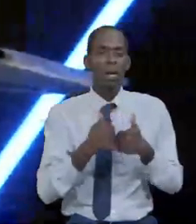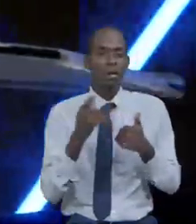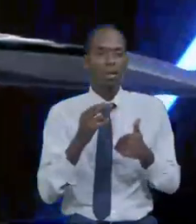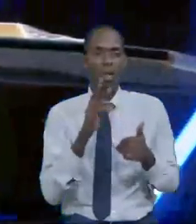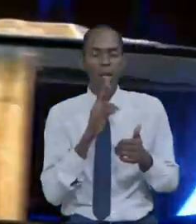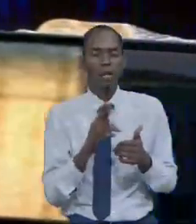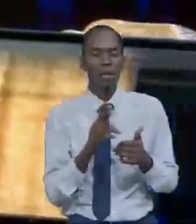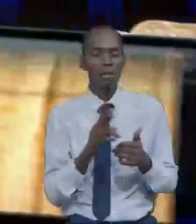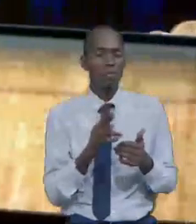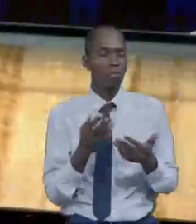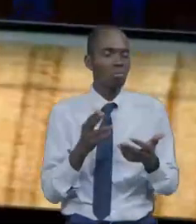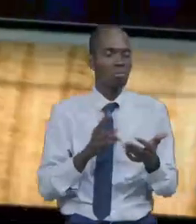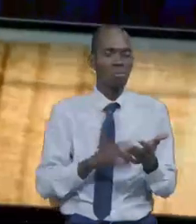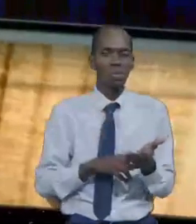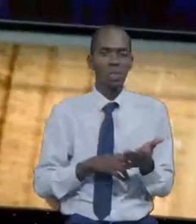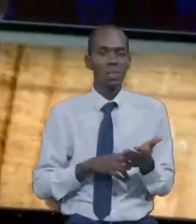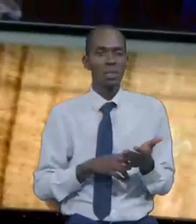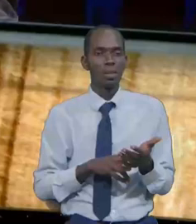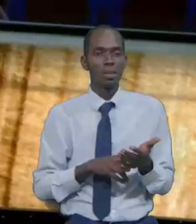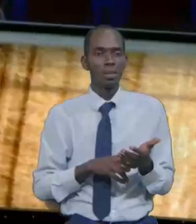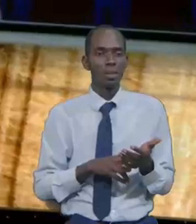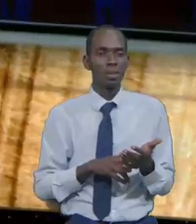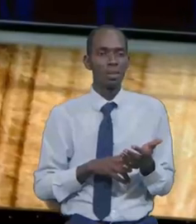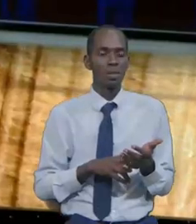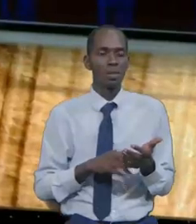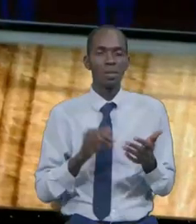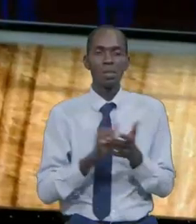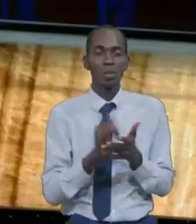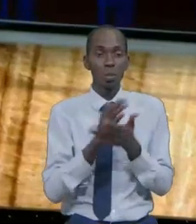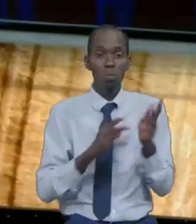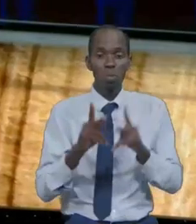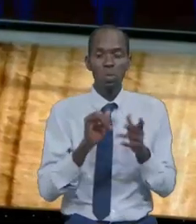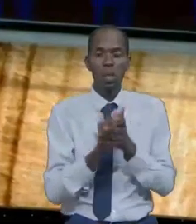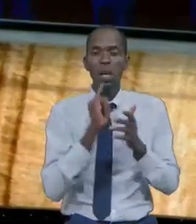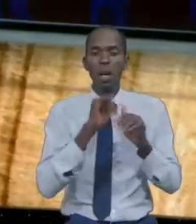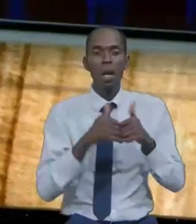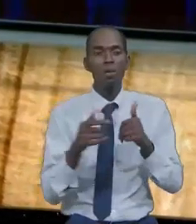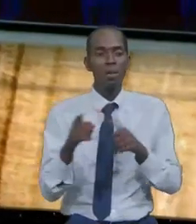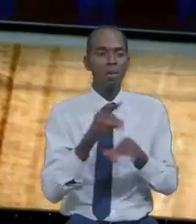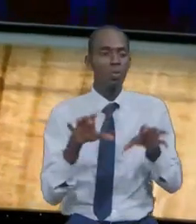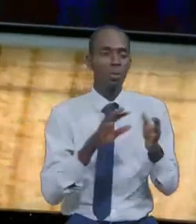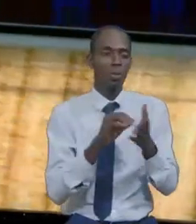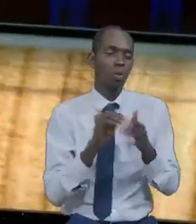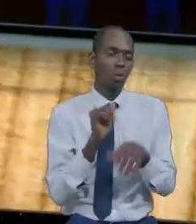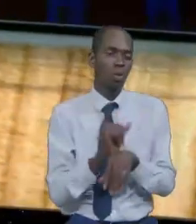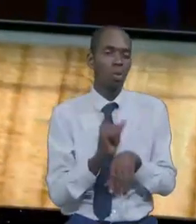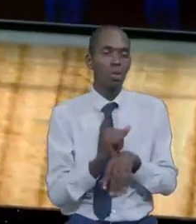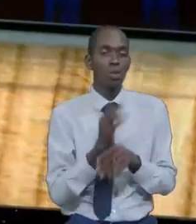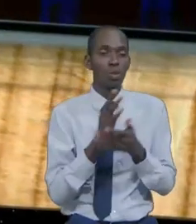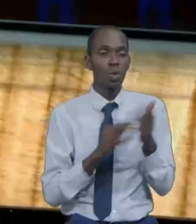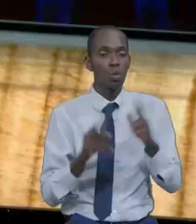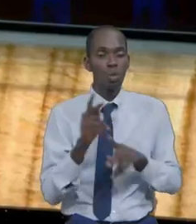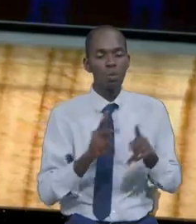vie. Certains, c'est ainsi qu'ils font leur œuvre. C'est ainsi que certains bâtissent des